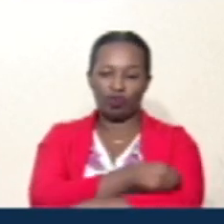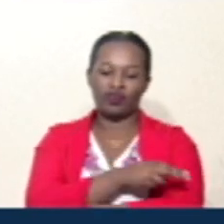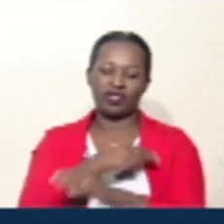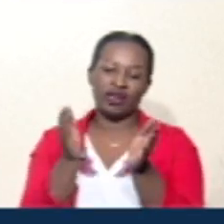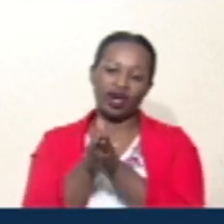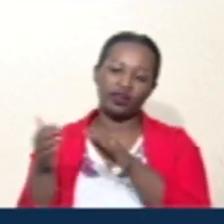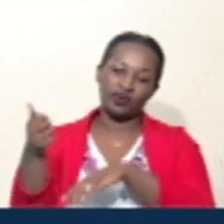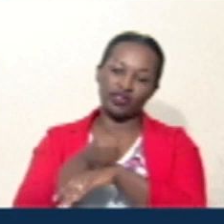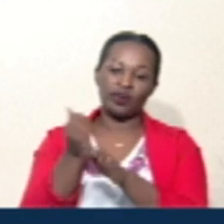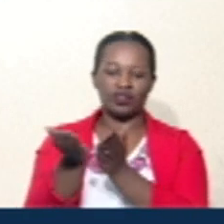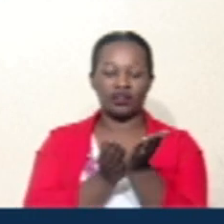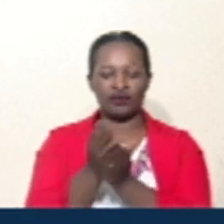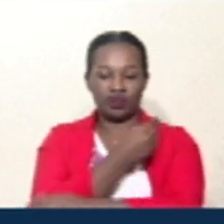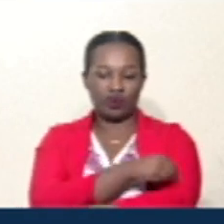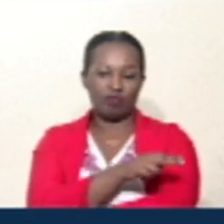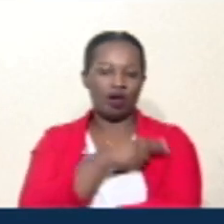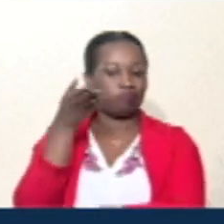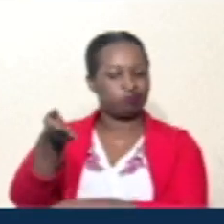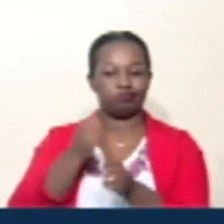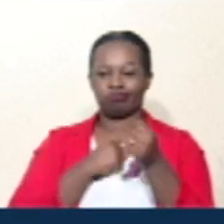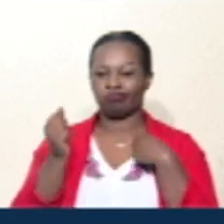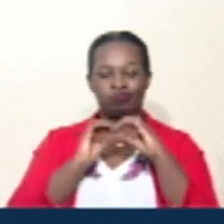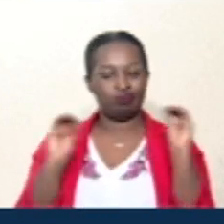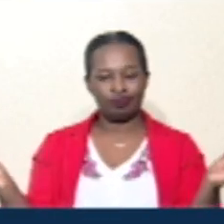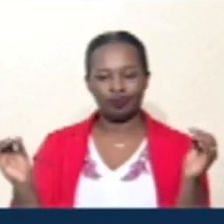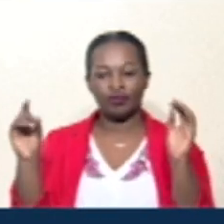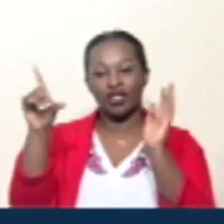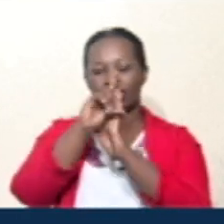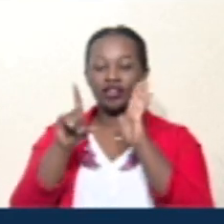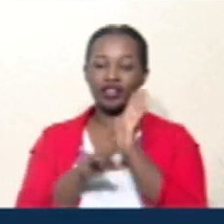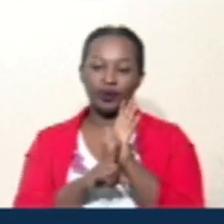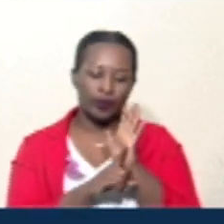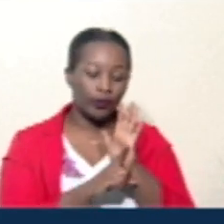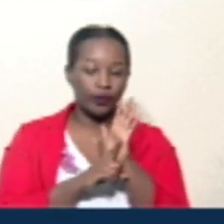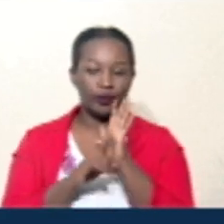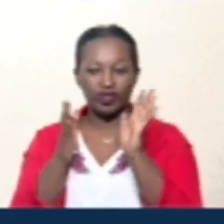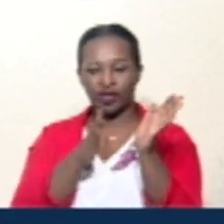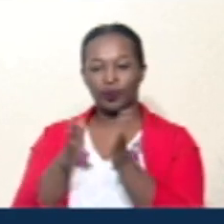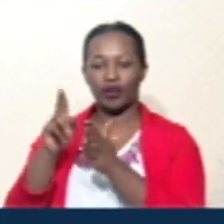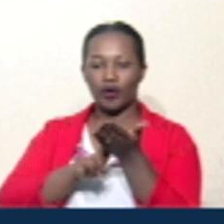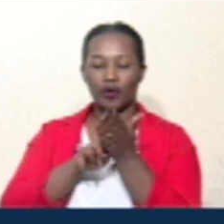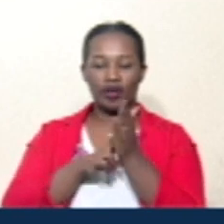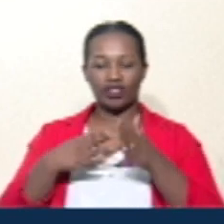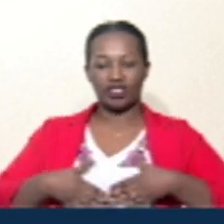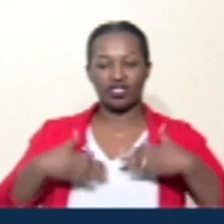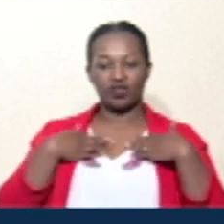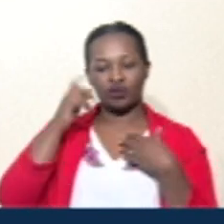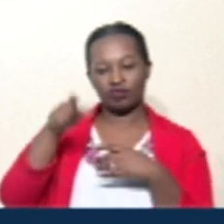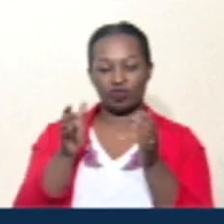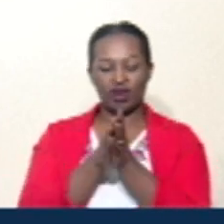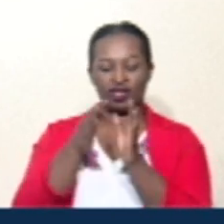serivisi z'ubuvuzi zitabaga mu Rwanda. Itegeko rigena imikoreshereze y'ingingo z'umubiri w'umuntu n'ibikomoka ku mubiri